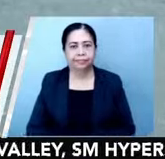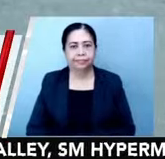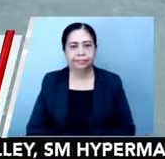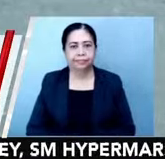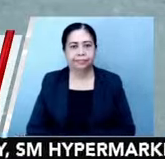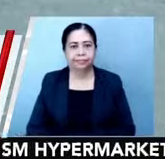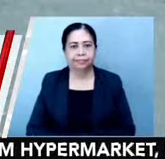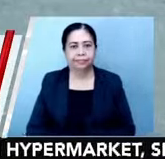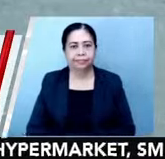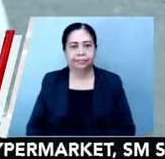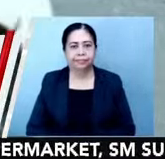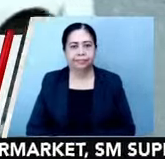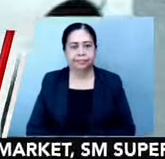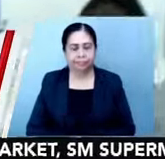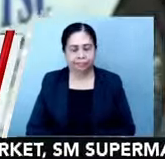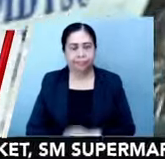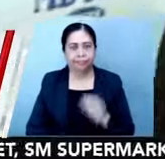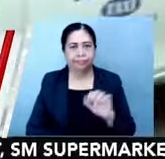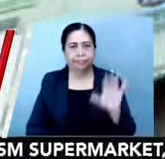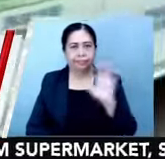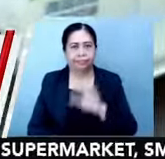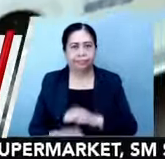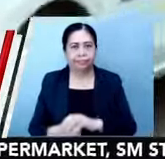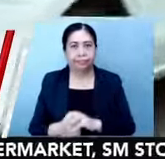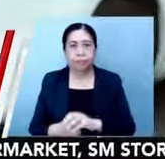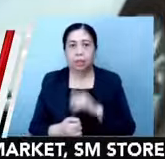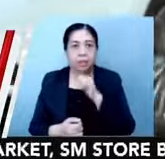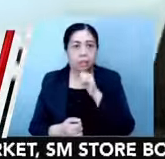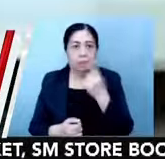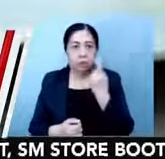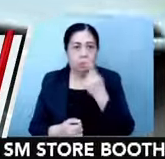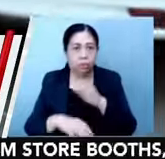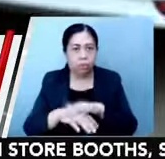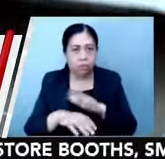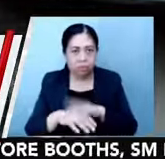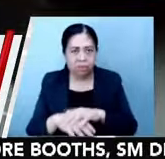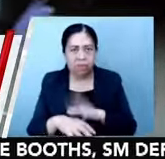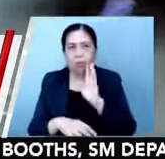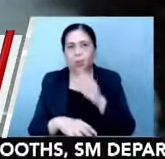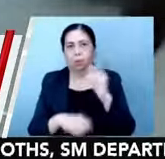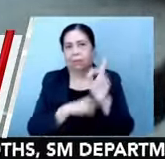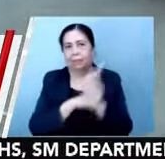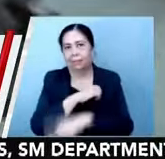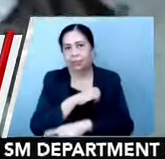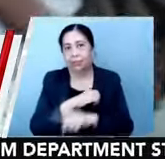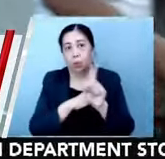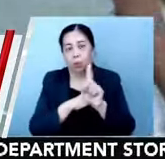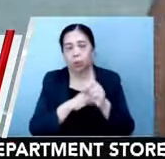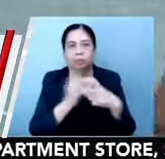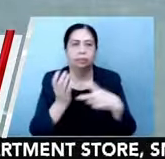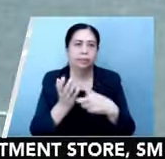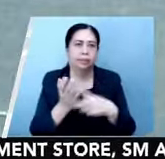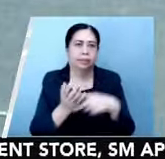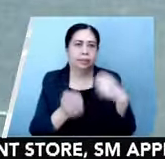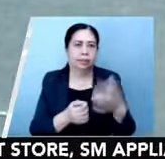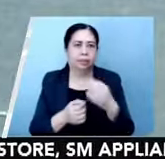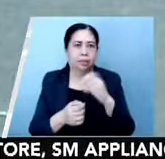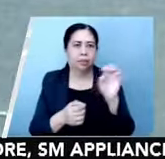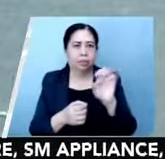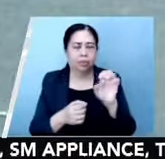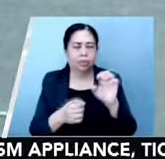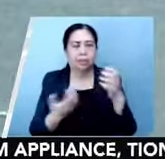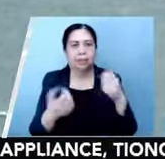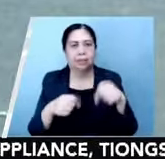Igan, magandang umaga. Hindi na lang sita kundi may violation ticket na rin mula ngayong araw ang mga mauhuling e-trike, e-bike,